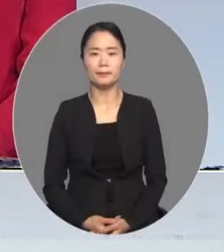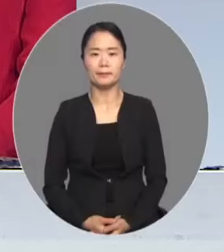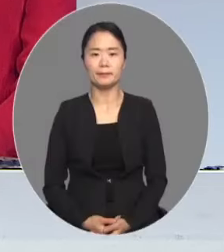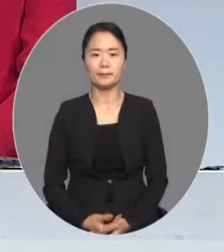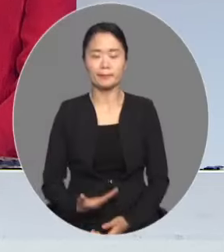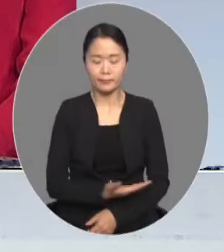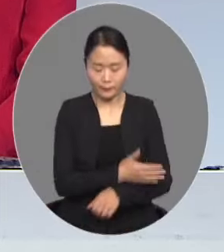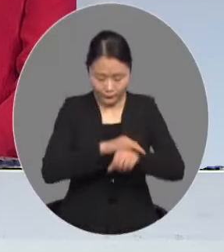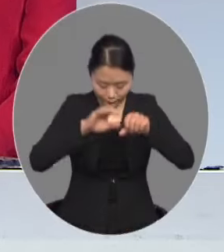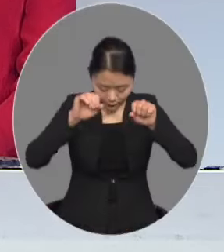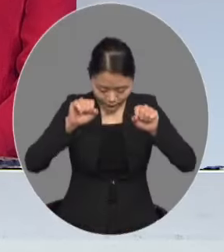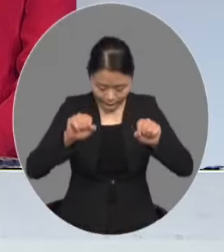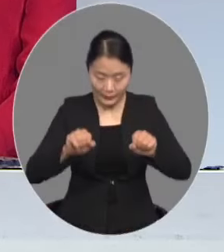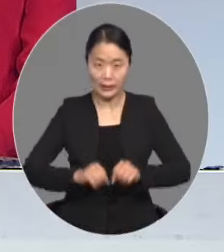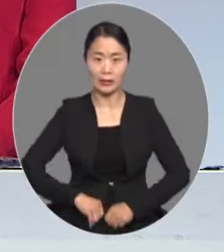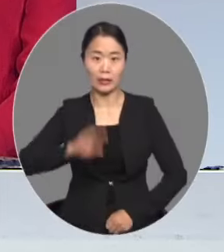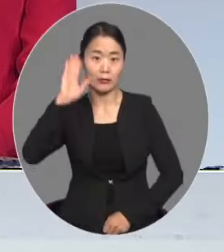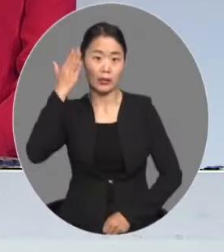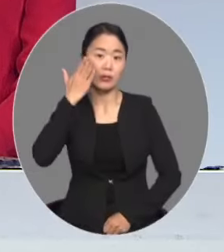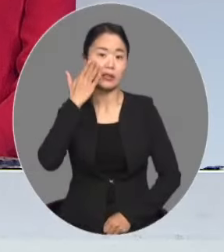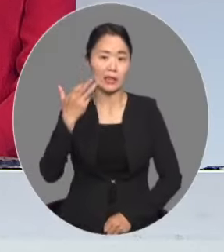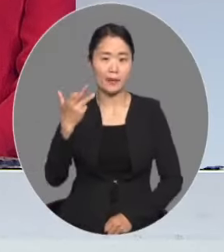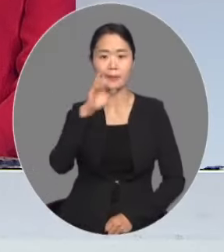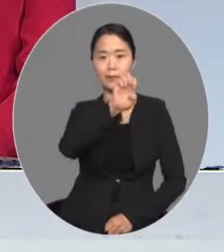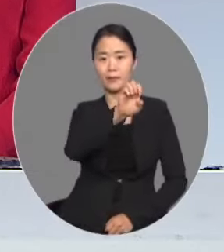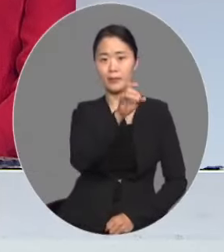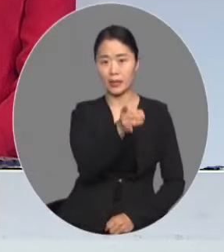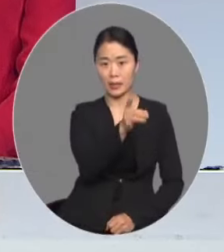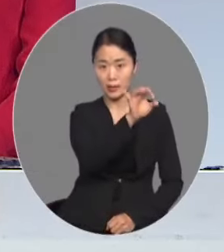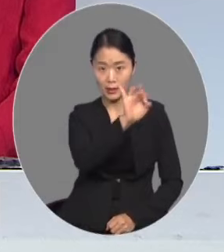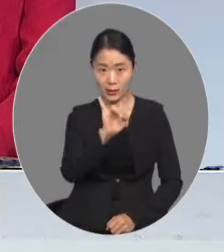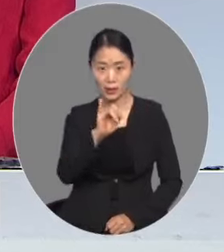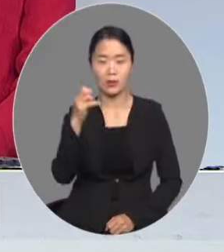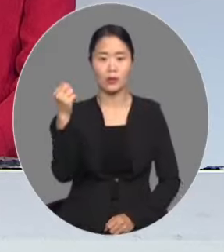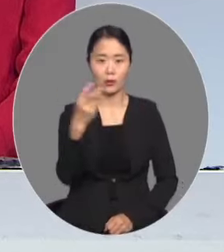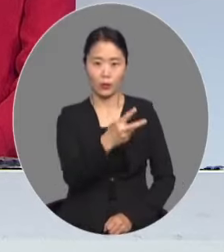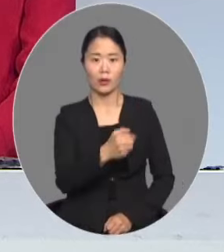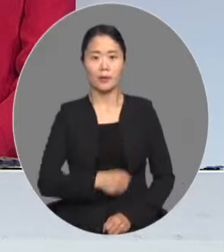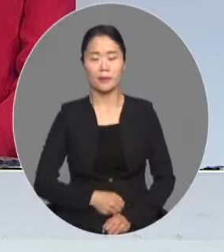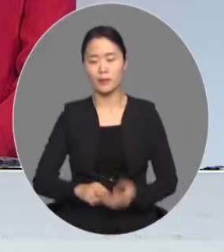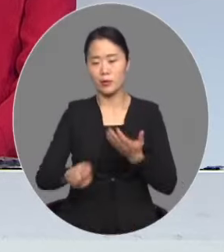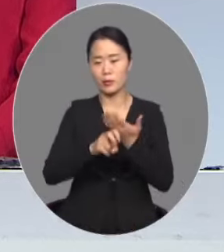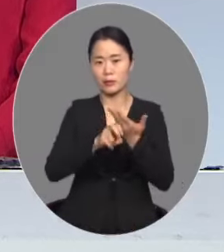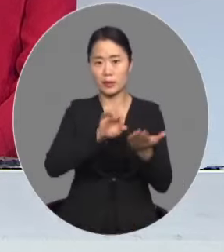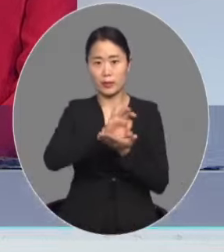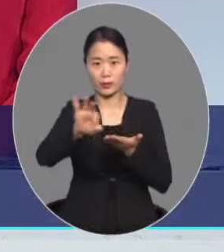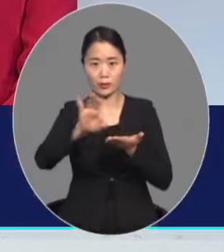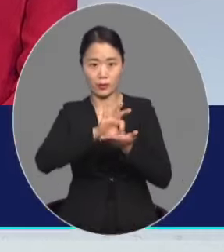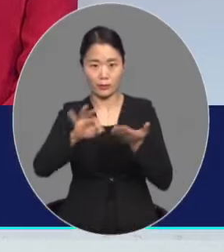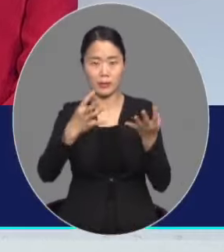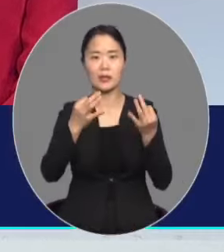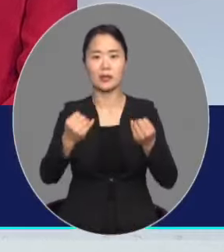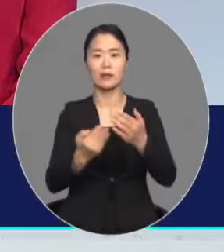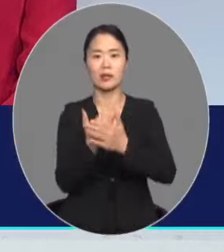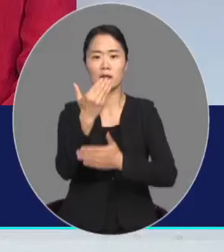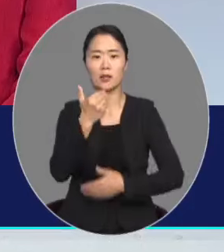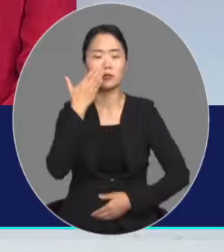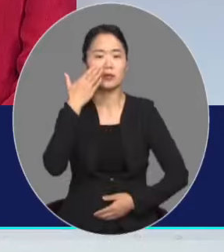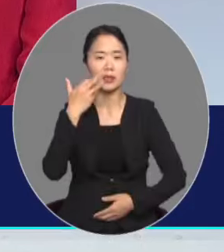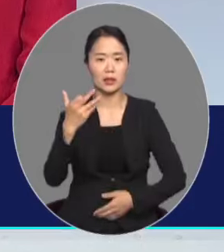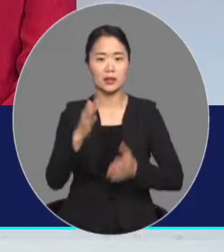여러분 안녕하십니까 최근 울산 페이를 비롯한 지역 화폐의 부정 유통 사례가 끊이지 않고 있습니다